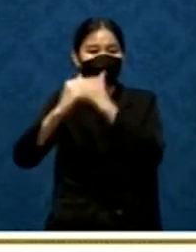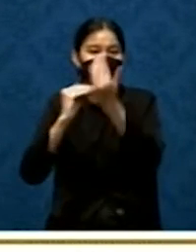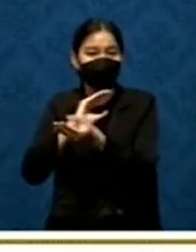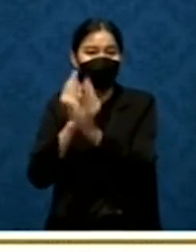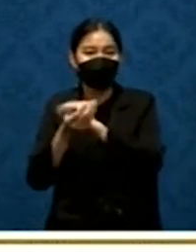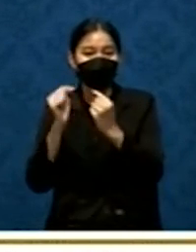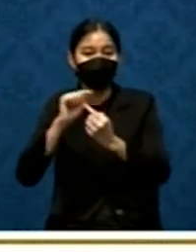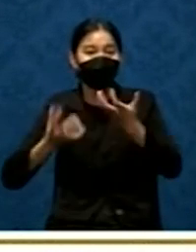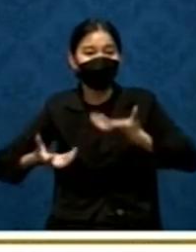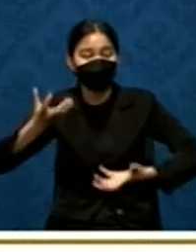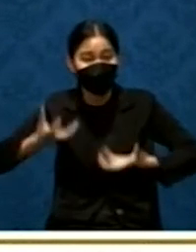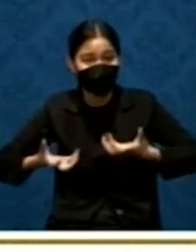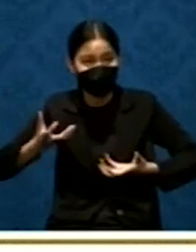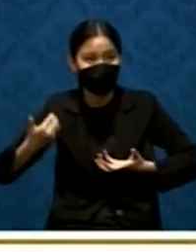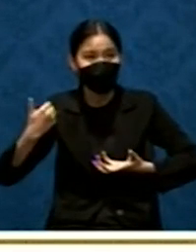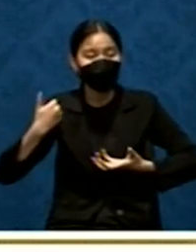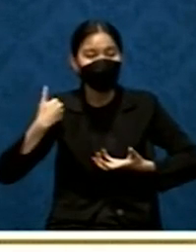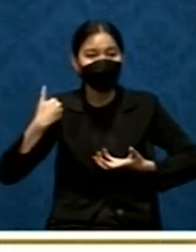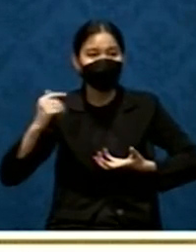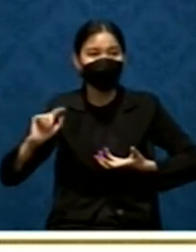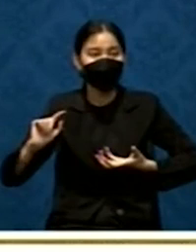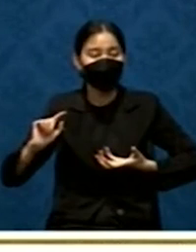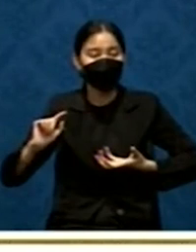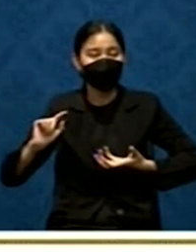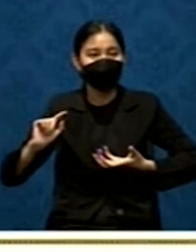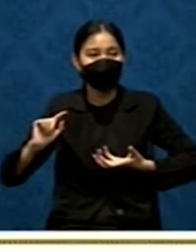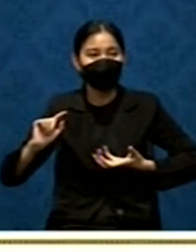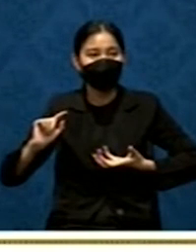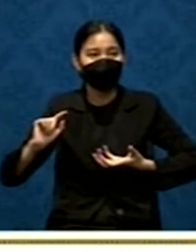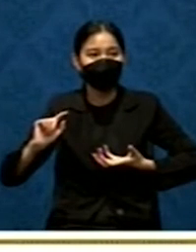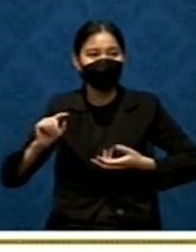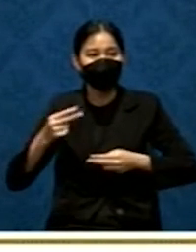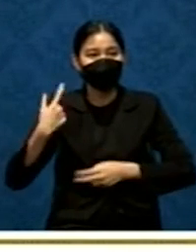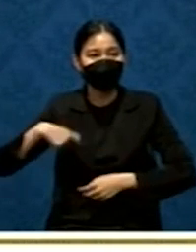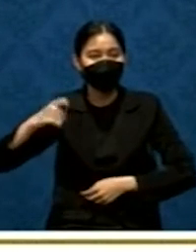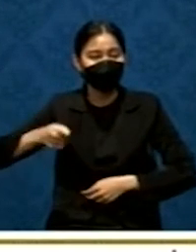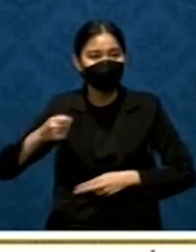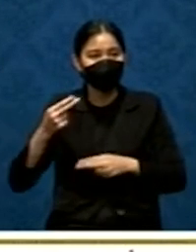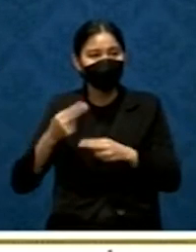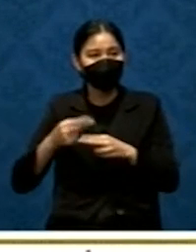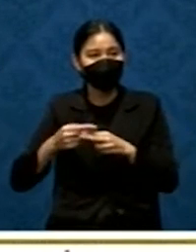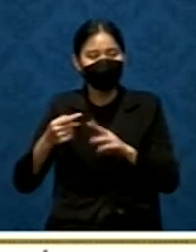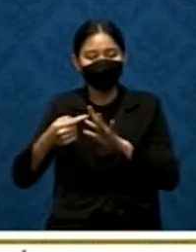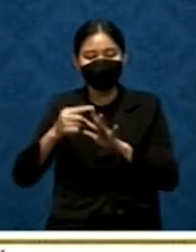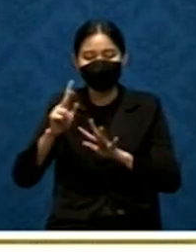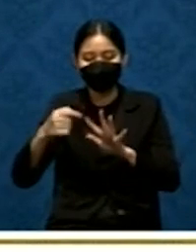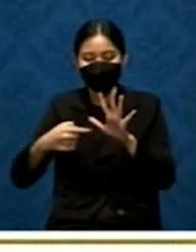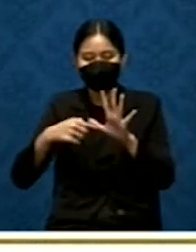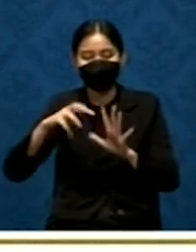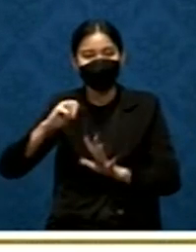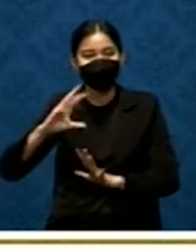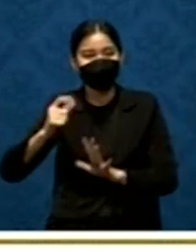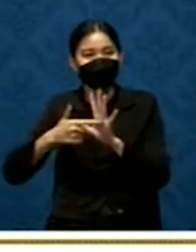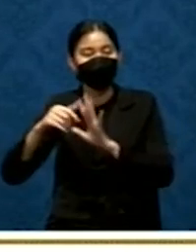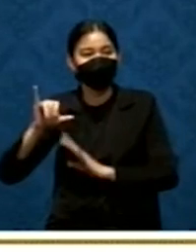บวนการยุติธรรมซึ่งมีท่านอดีตอัยการสูงสุดท่านเข็มชัยพุ